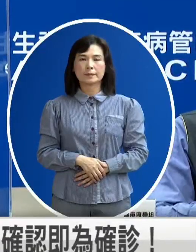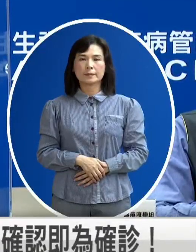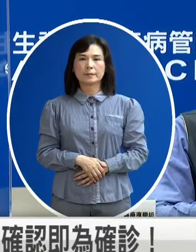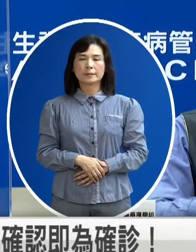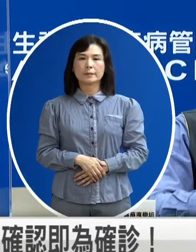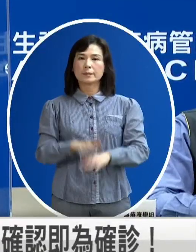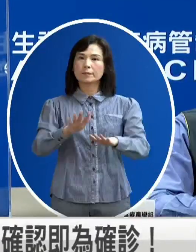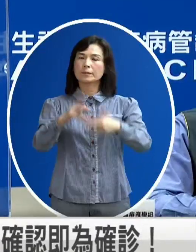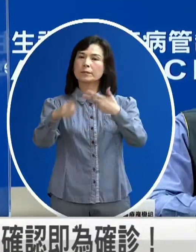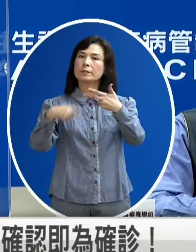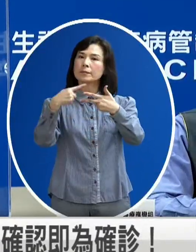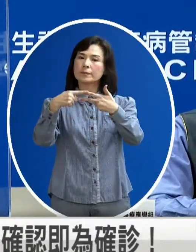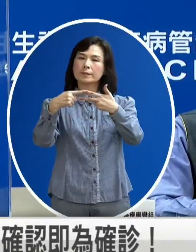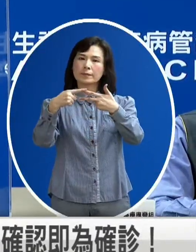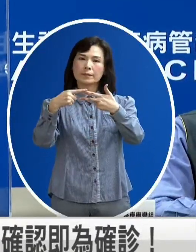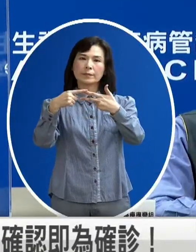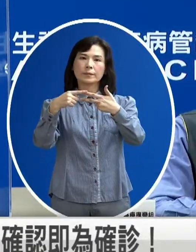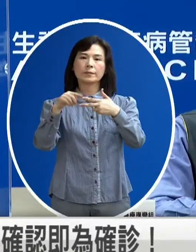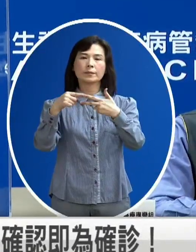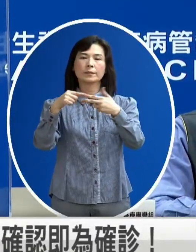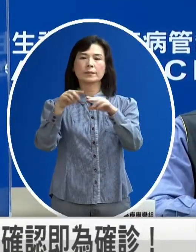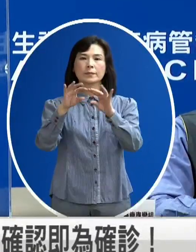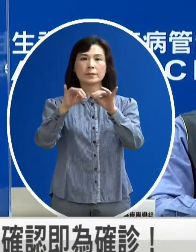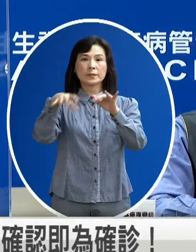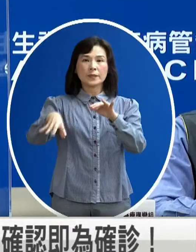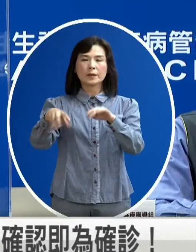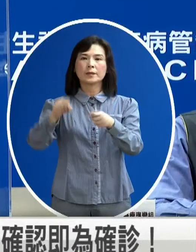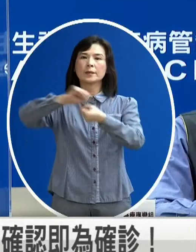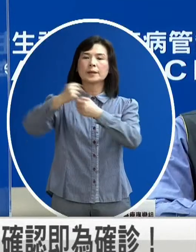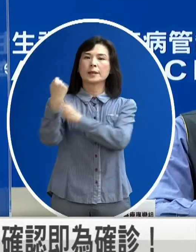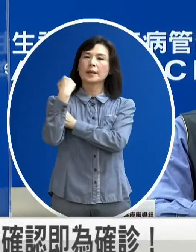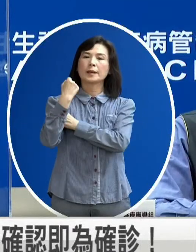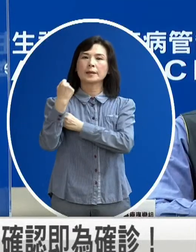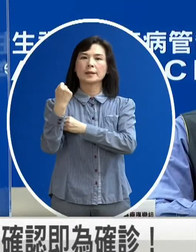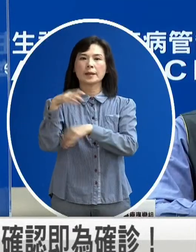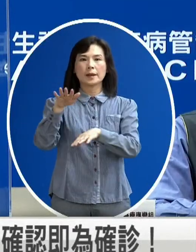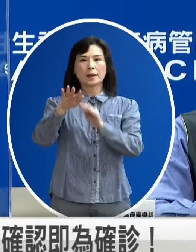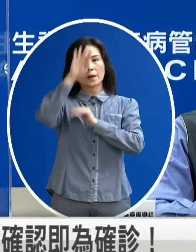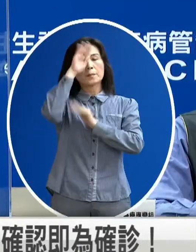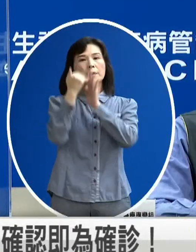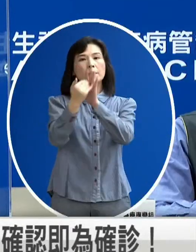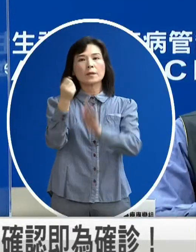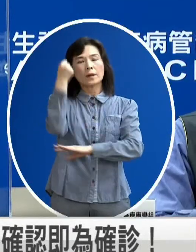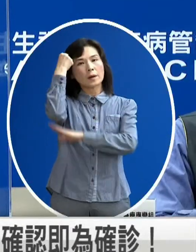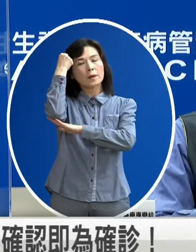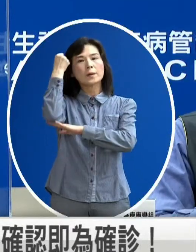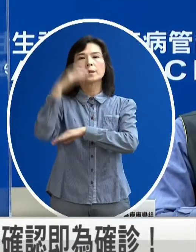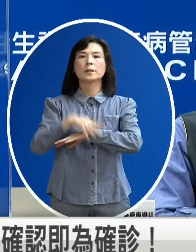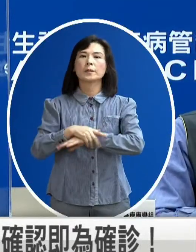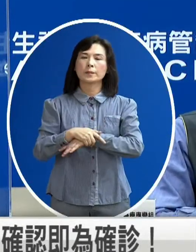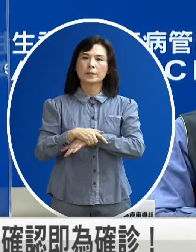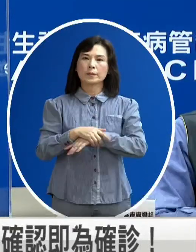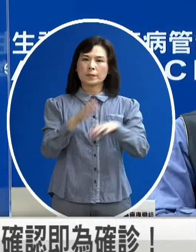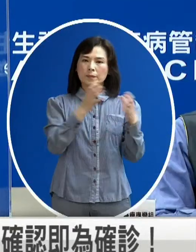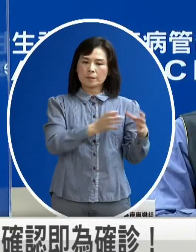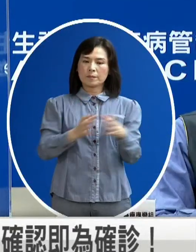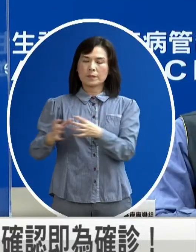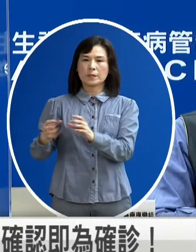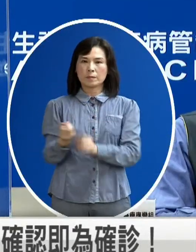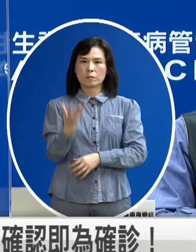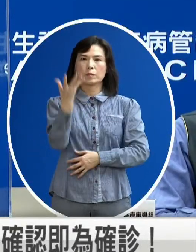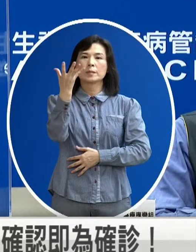好，这个礼拜来大概我们家地方型的加强型的防疫旅馆也建制的部件的比较